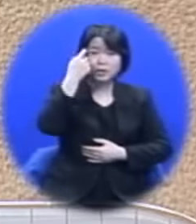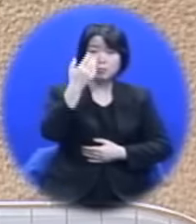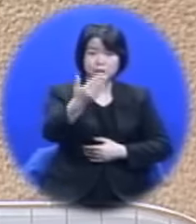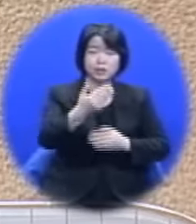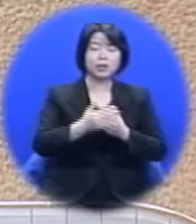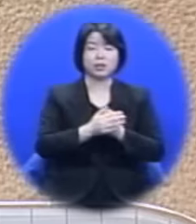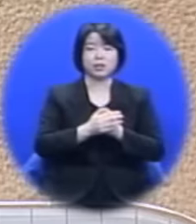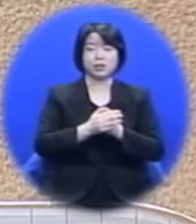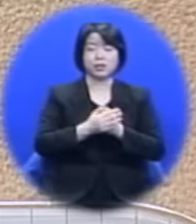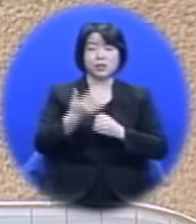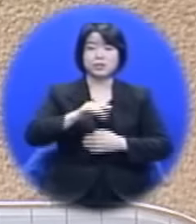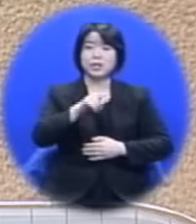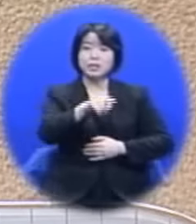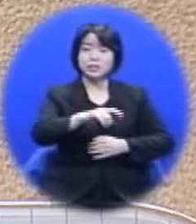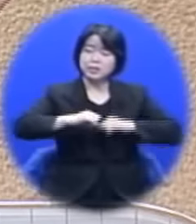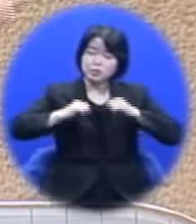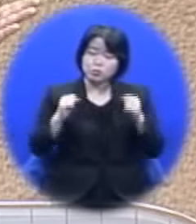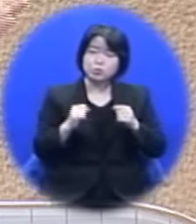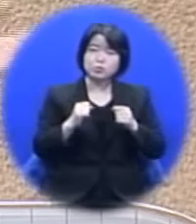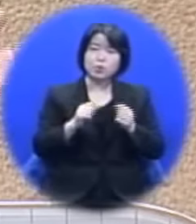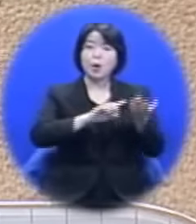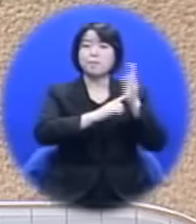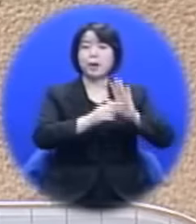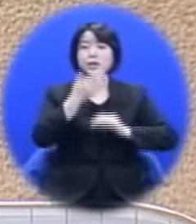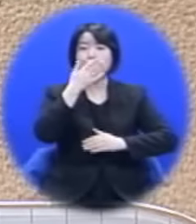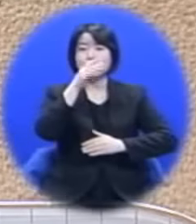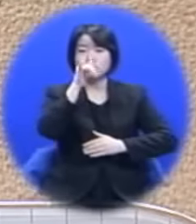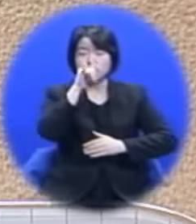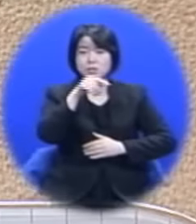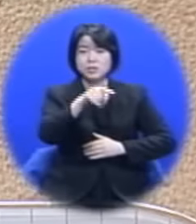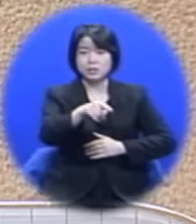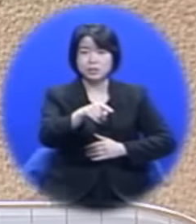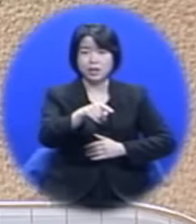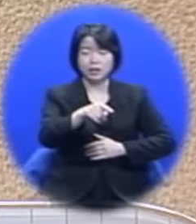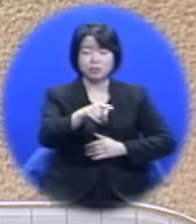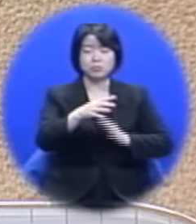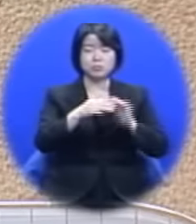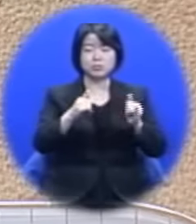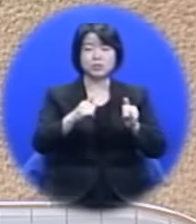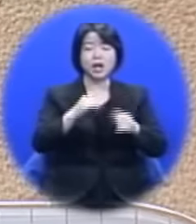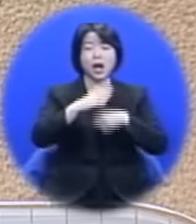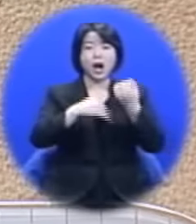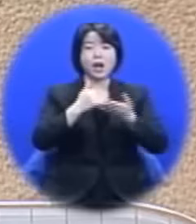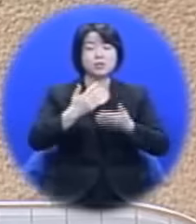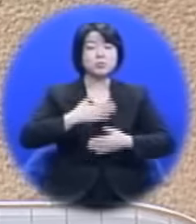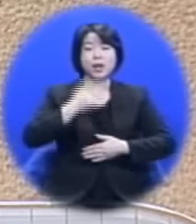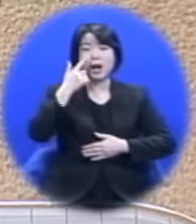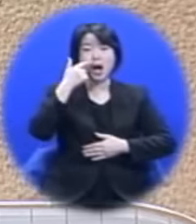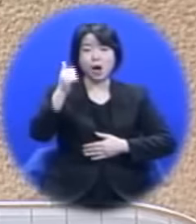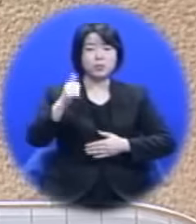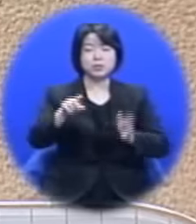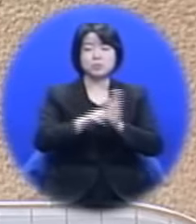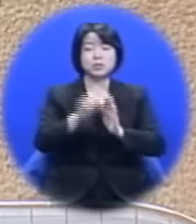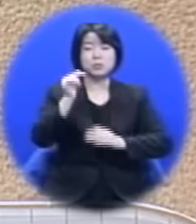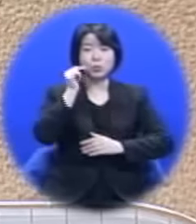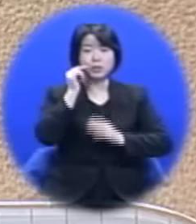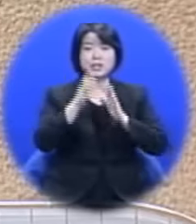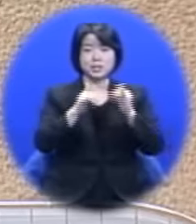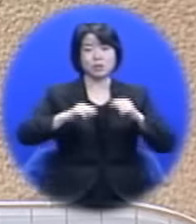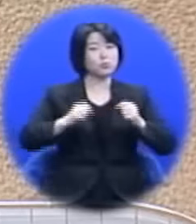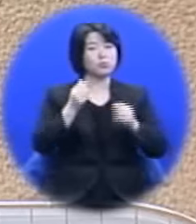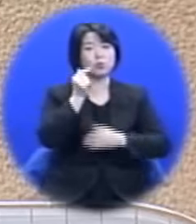반응이 되는 것은요 하나님이 내 아버지라는 사실이 안 믿어지는 사람이에요 하나님이 내 아버지라는 사실이 진짜